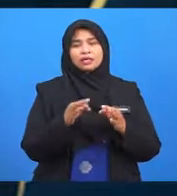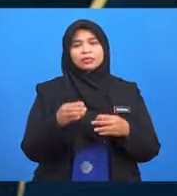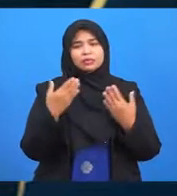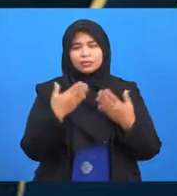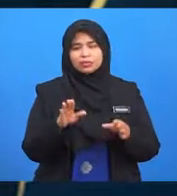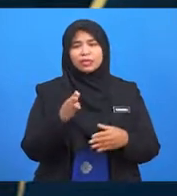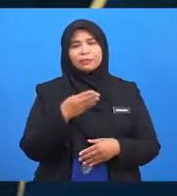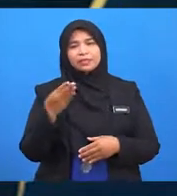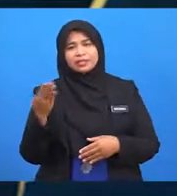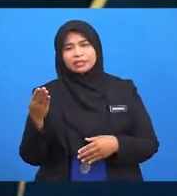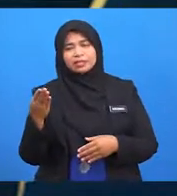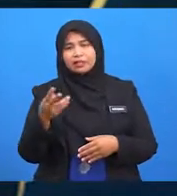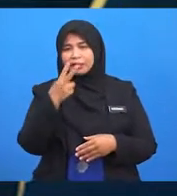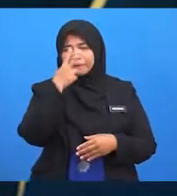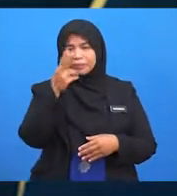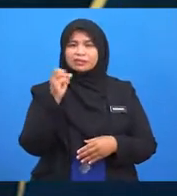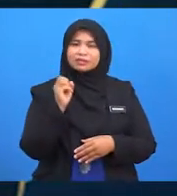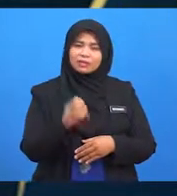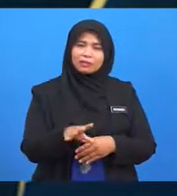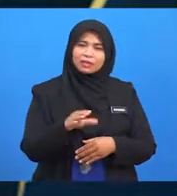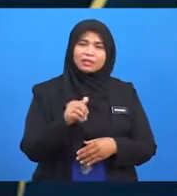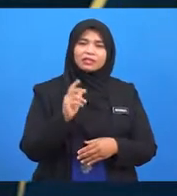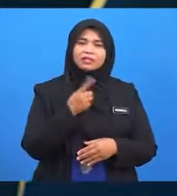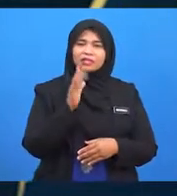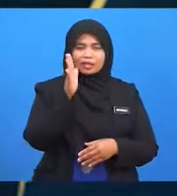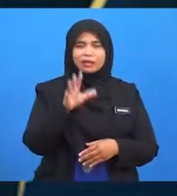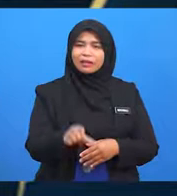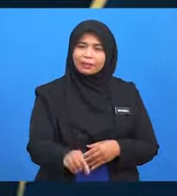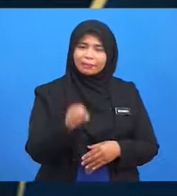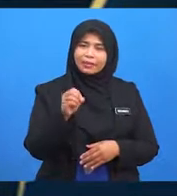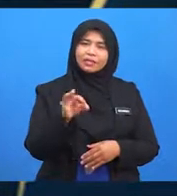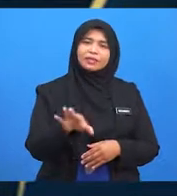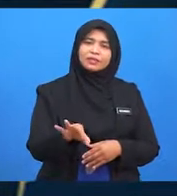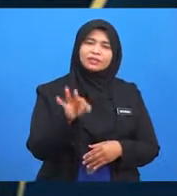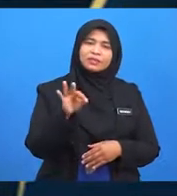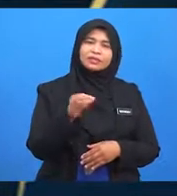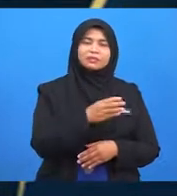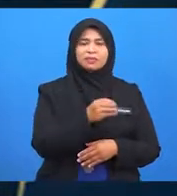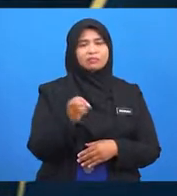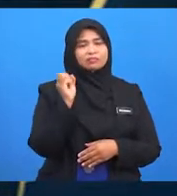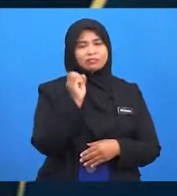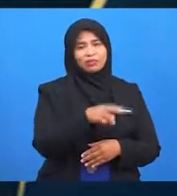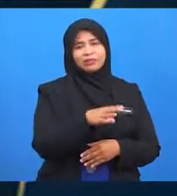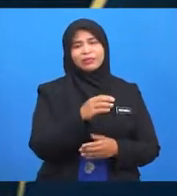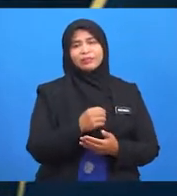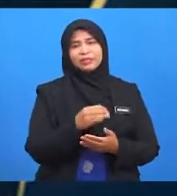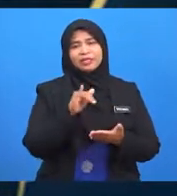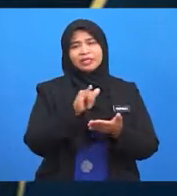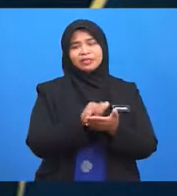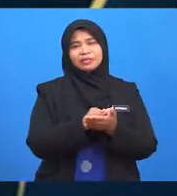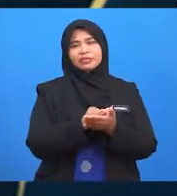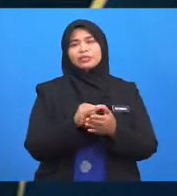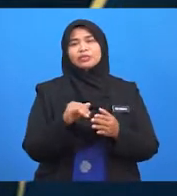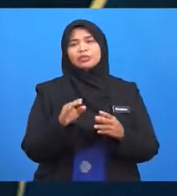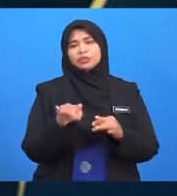terbiasa, nampak sampah, kita ambil, kutip dan buang. Itu jugalah sikap